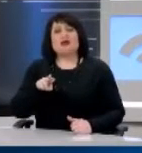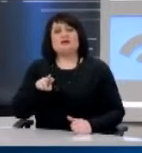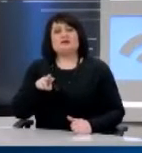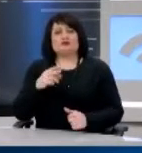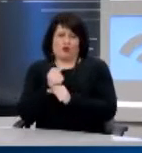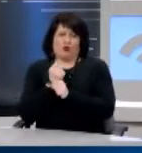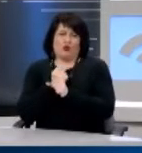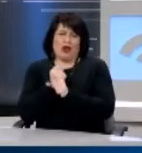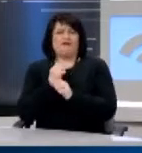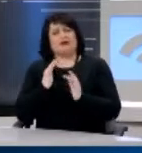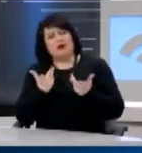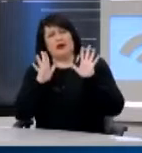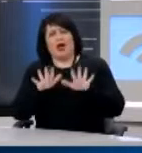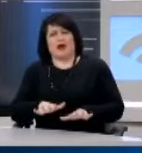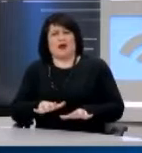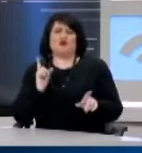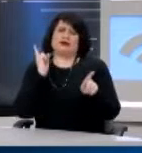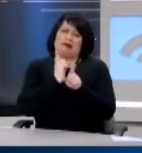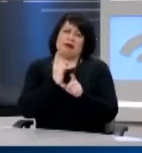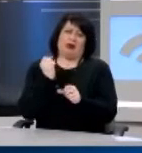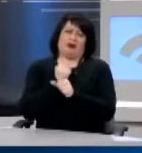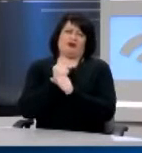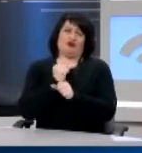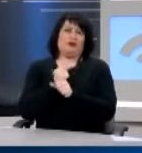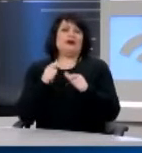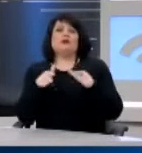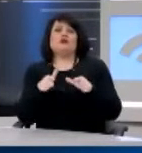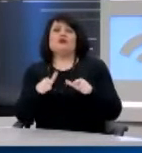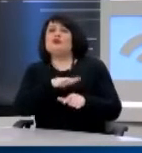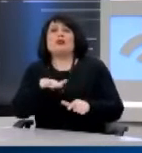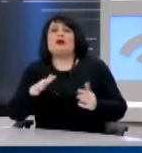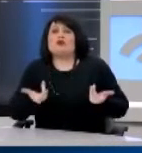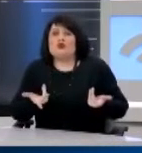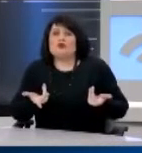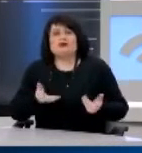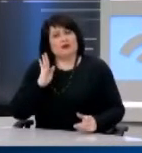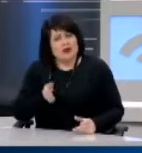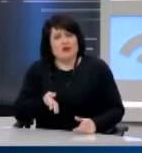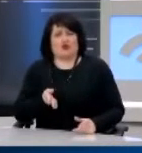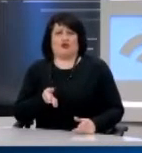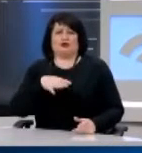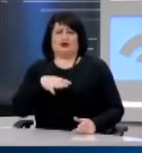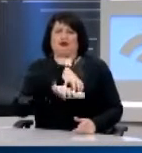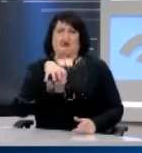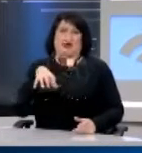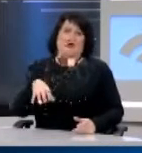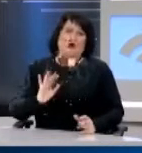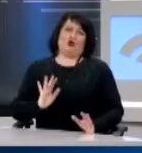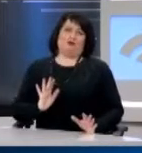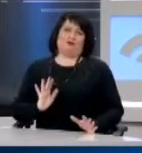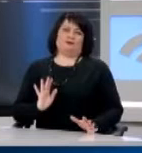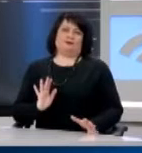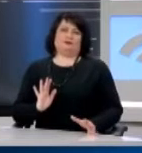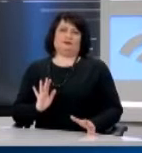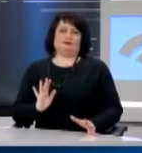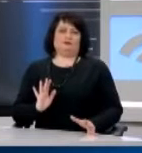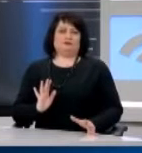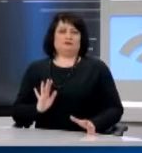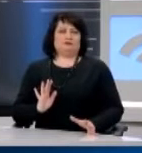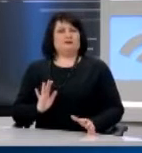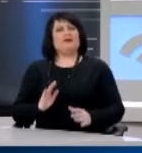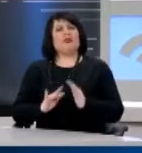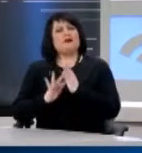ή άνεργους, κυρίως εργαζόμενους που δεν έχουν που να αφήσουν τα παιδιά τους, να μπορούν να αφήσουν τα παιδιά τους, να έχουν δημιουργική απασχόληση. Και αυτό